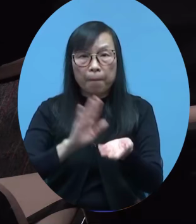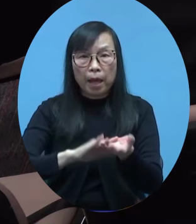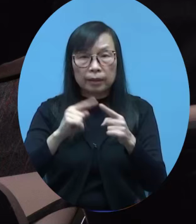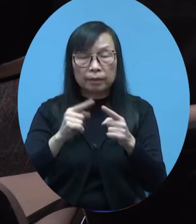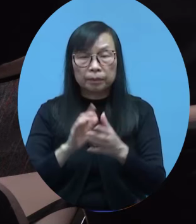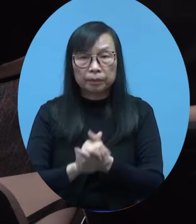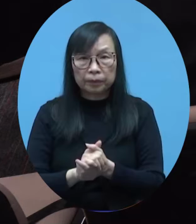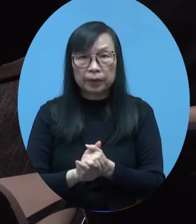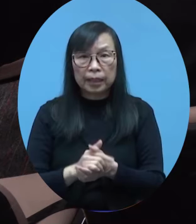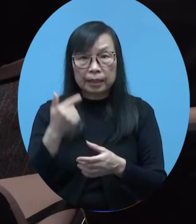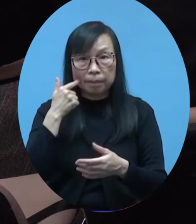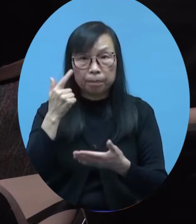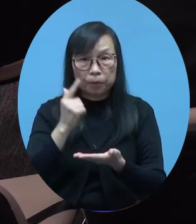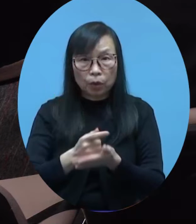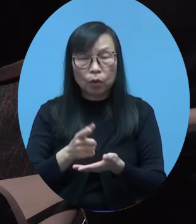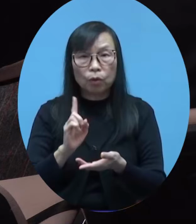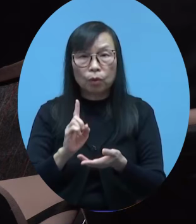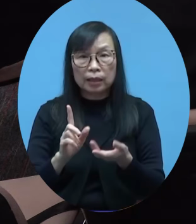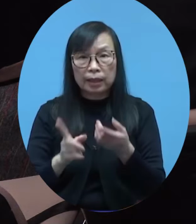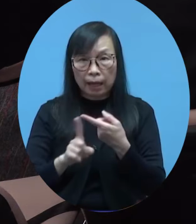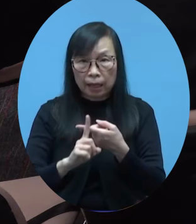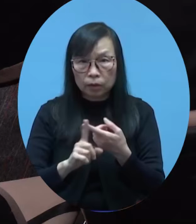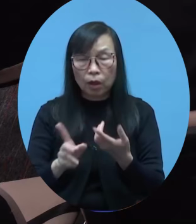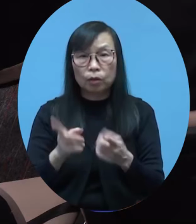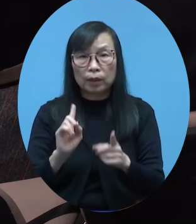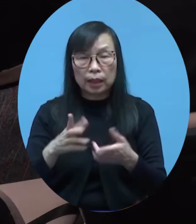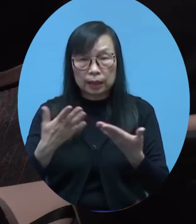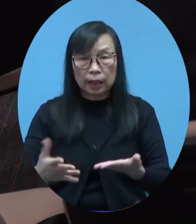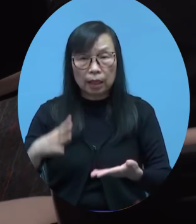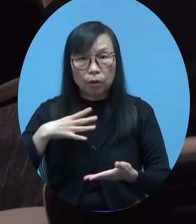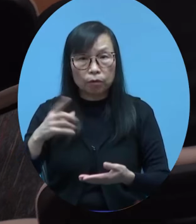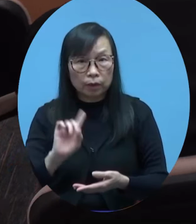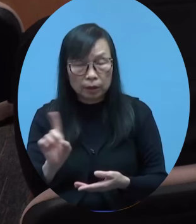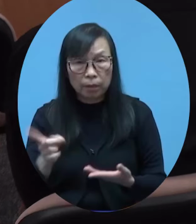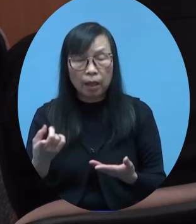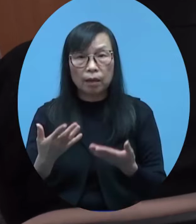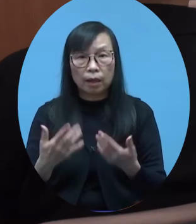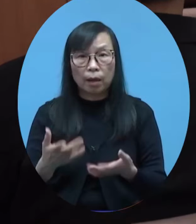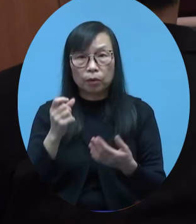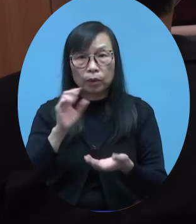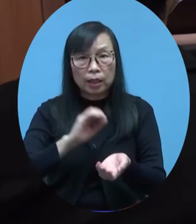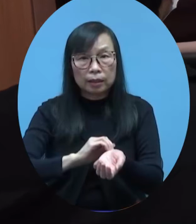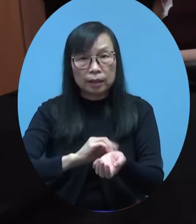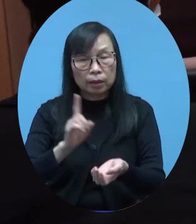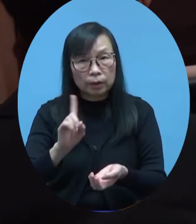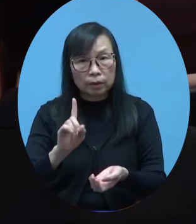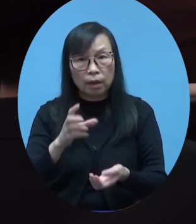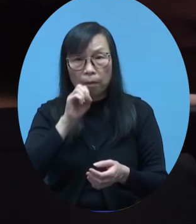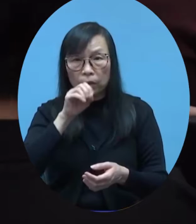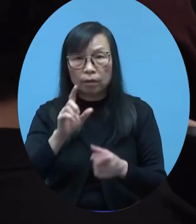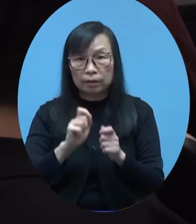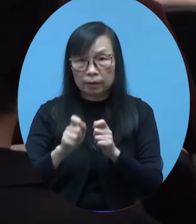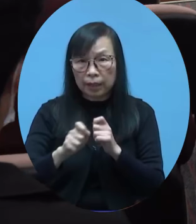定嚴重危殆嚟講一講佢哋而家嗰個狀況，或者有咩特別嘅即係而家見到治療曬嘅狀況可以講一講嘅？